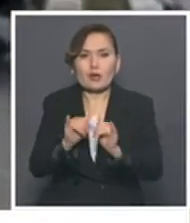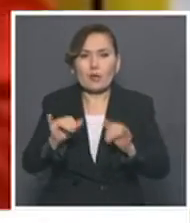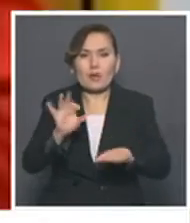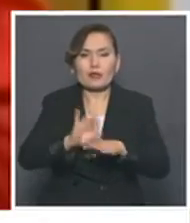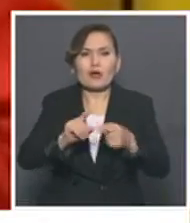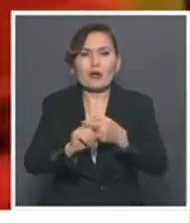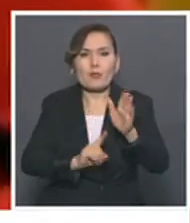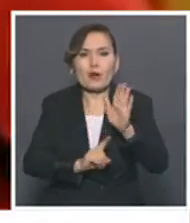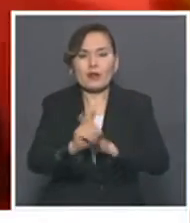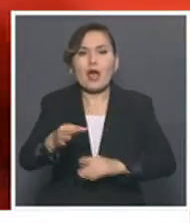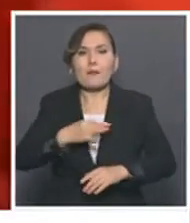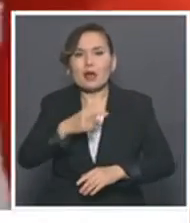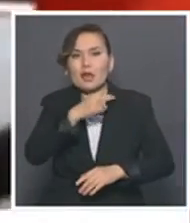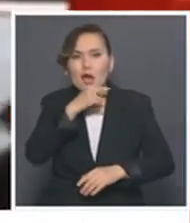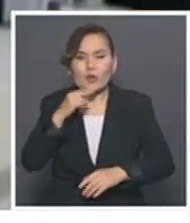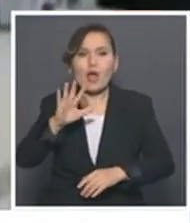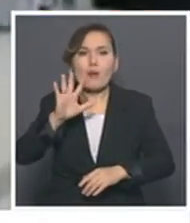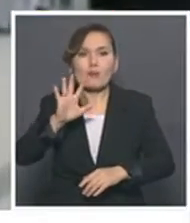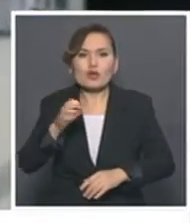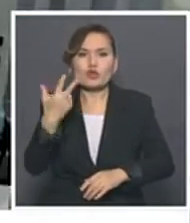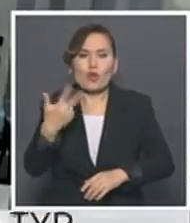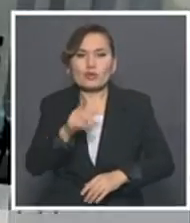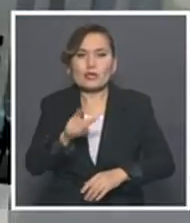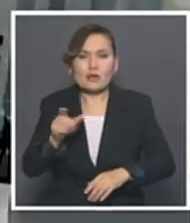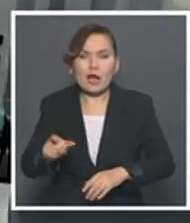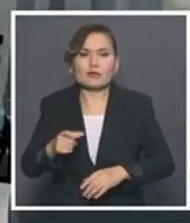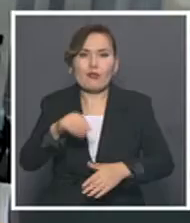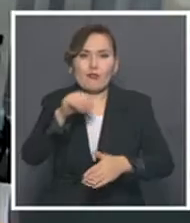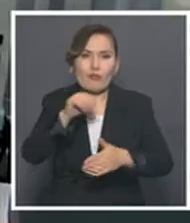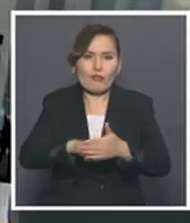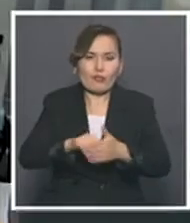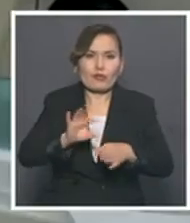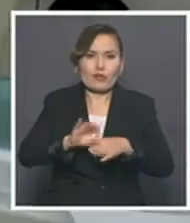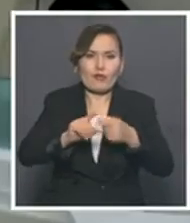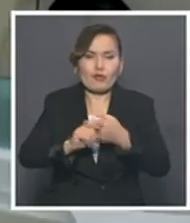жеткен. Індет басталғалы Беларусияда 530 науқас вирустың құрбаны болды.